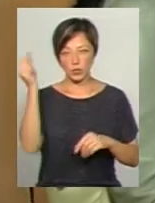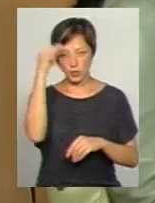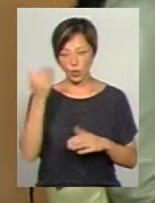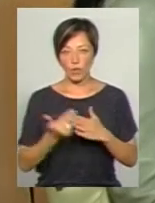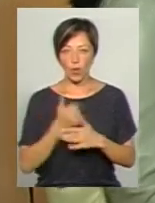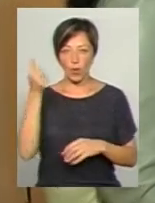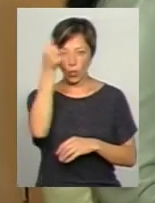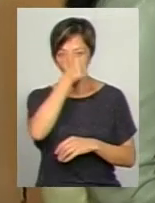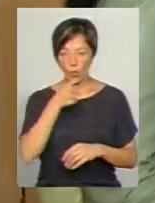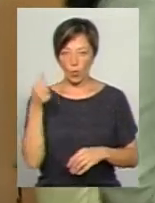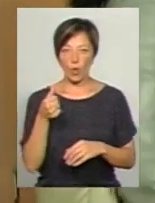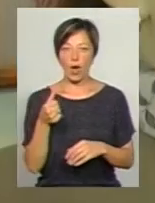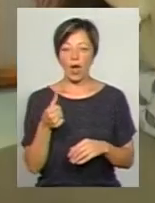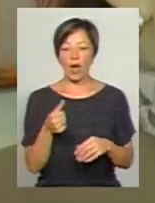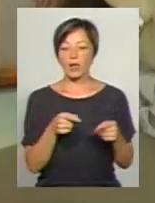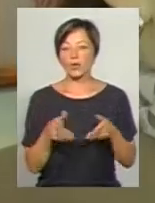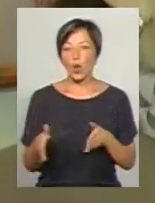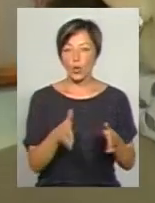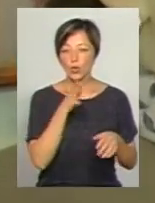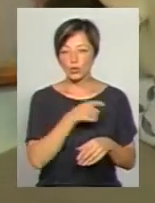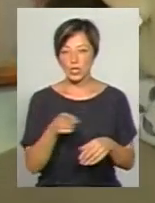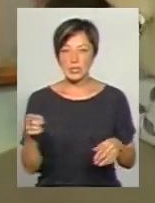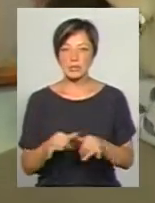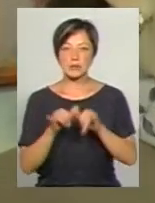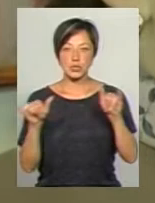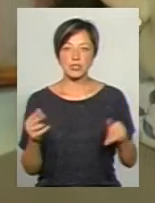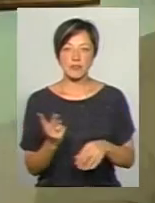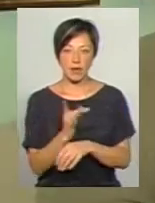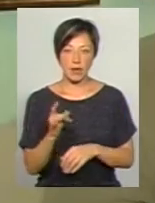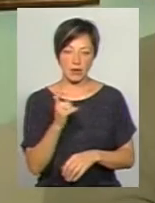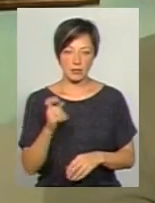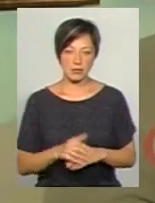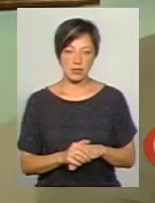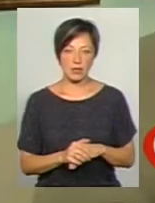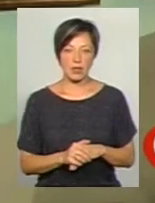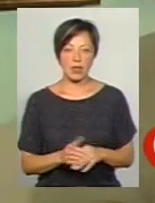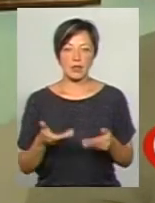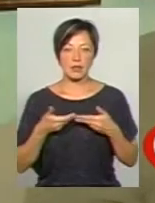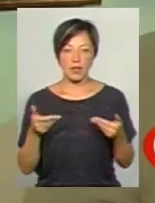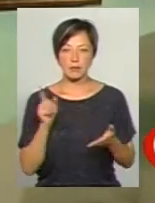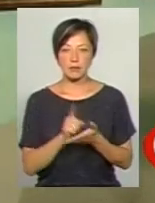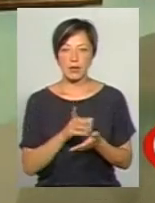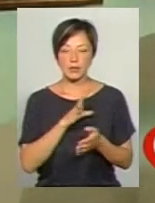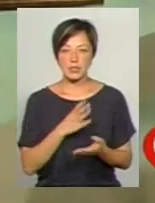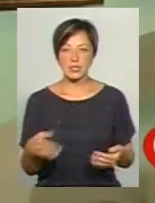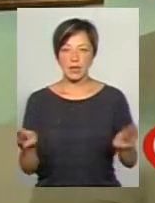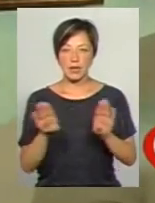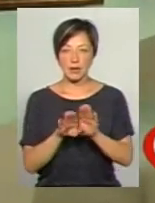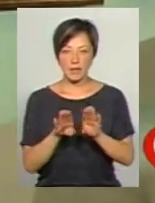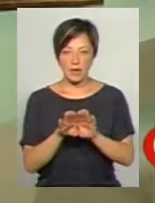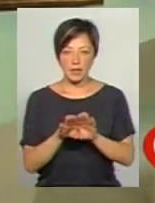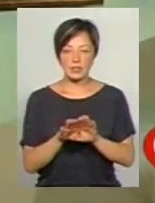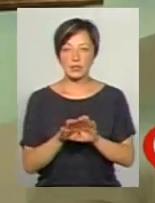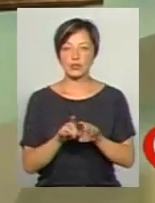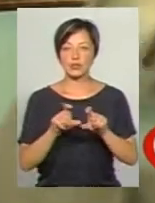нового навчального року витрачений на дорогу час збільшиться вдвічі, коментує його мама. Нас мають зараз закривати школу і вести дітей 22